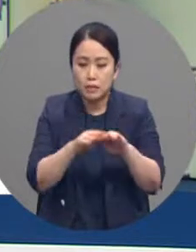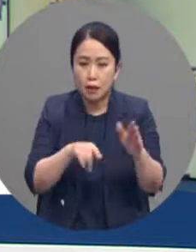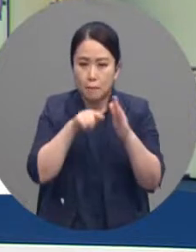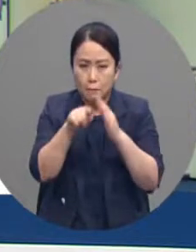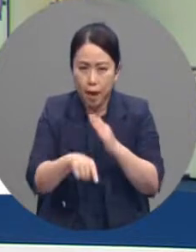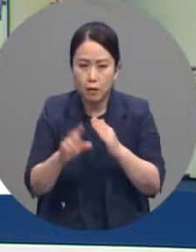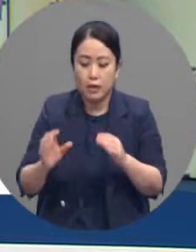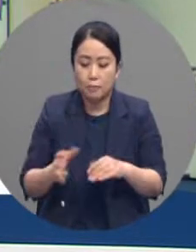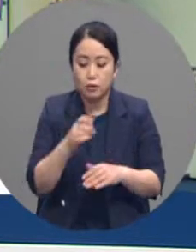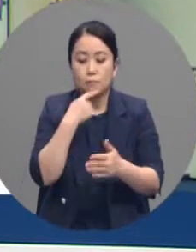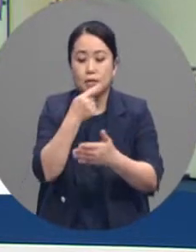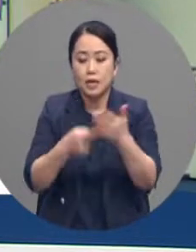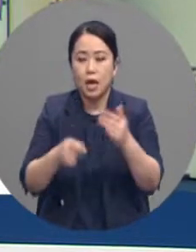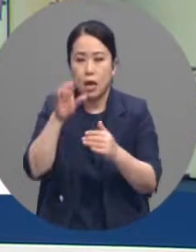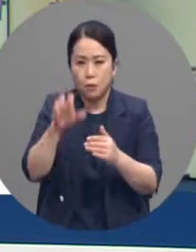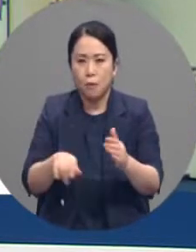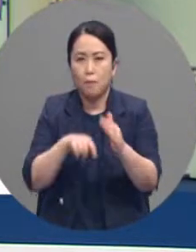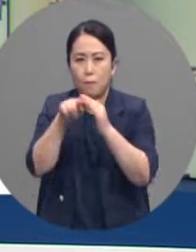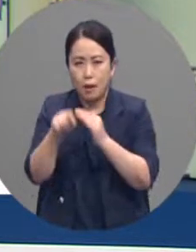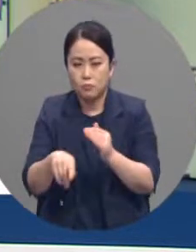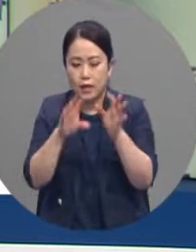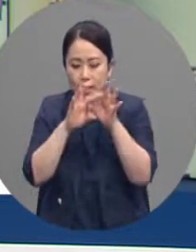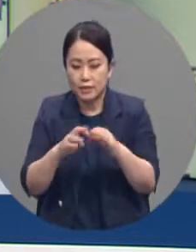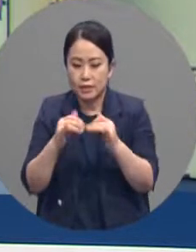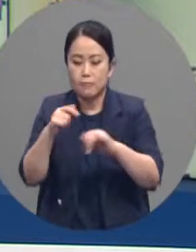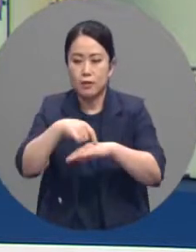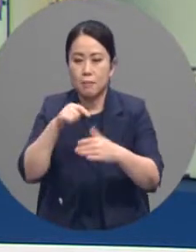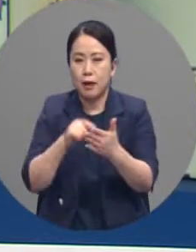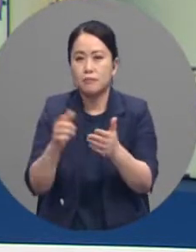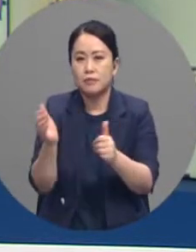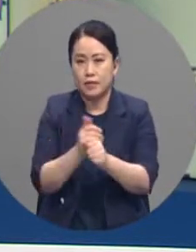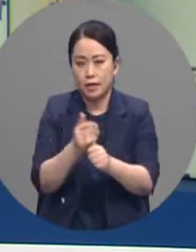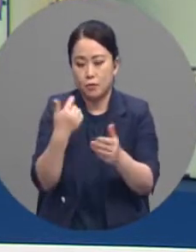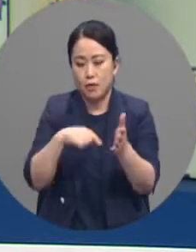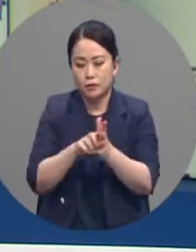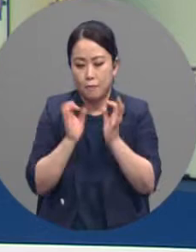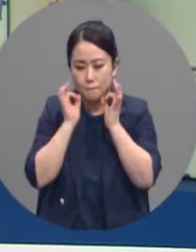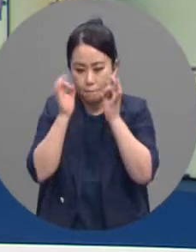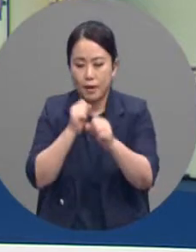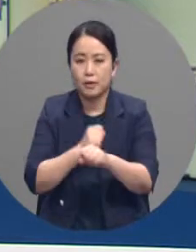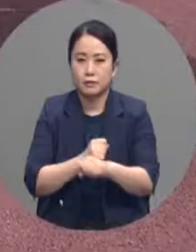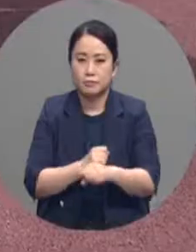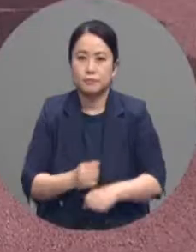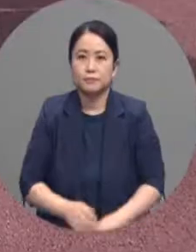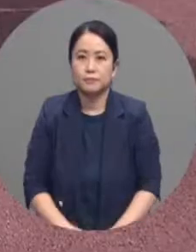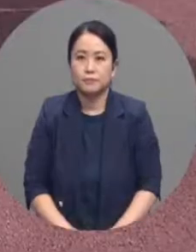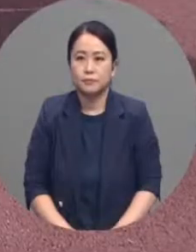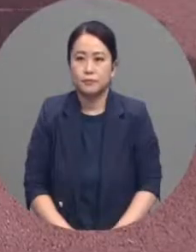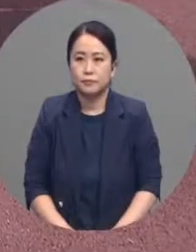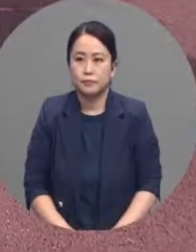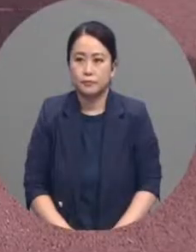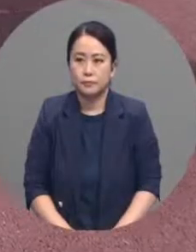시민들의 목소리를 들으며 민심 잡기에 공을 들였습니다. 민성빈 기자가 보도합니다.